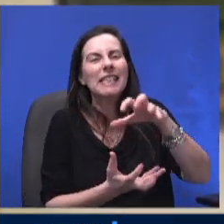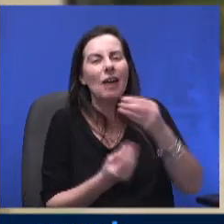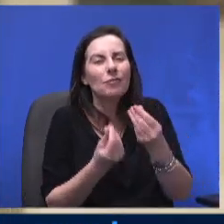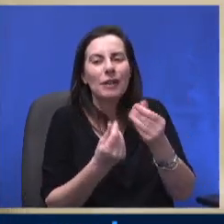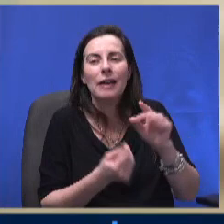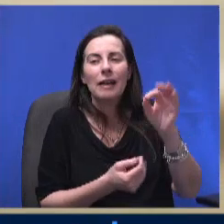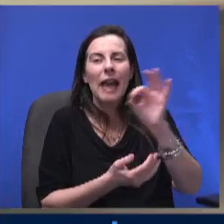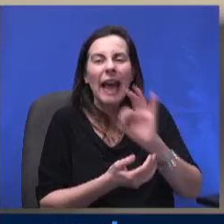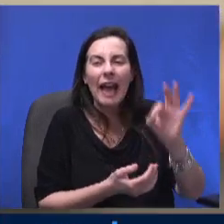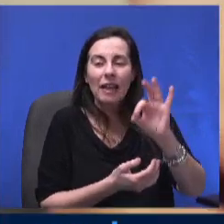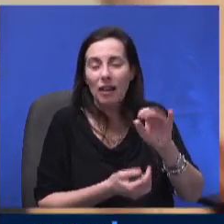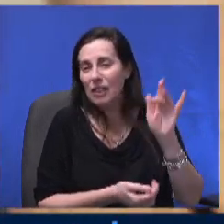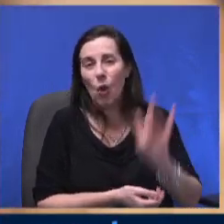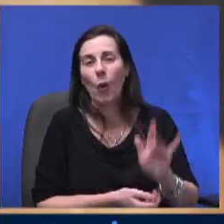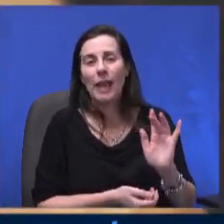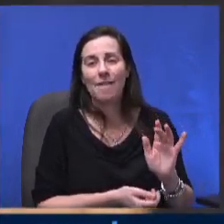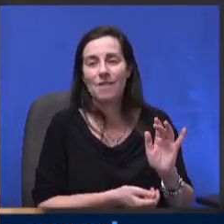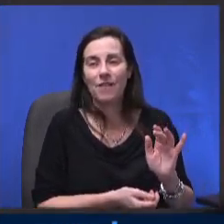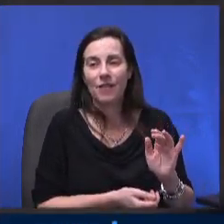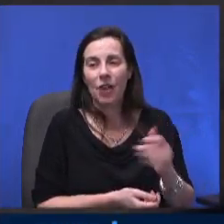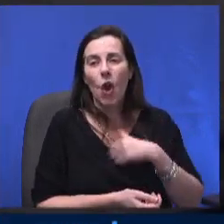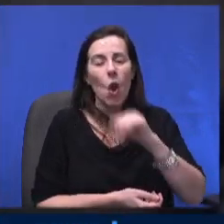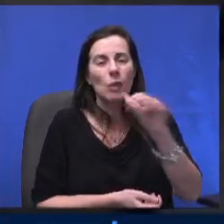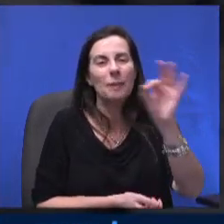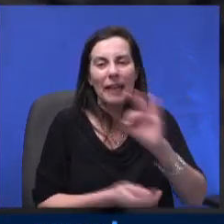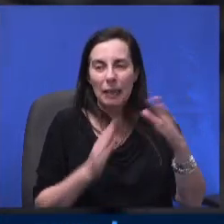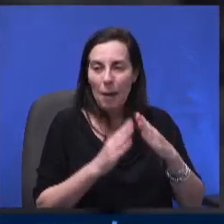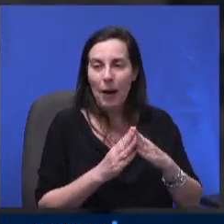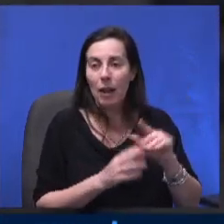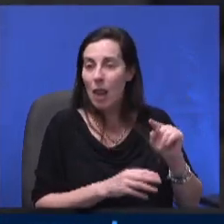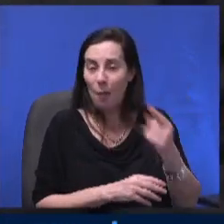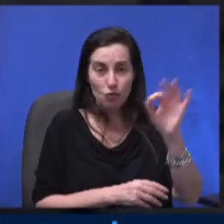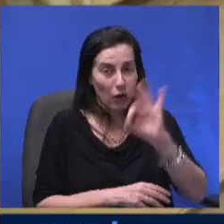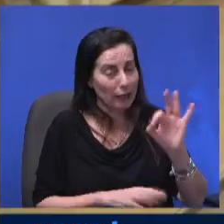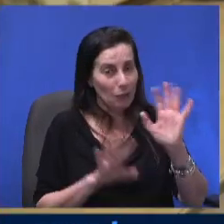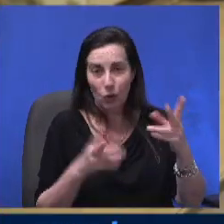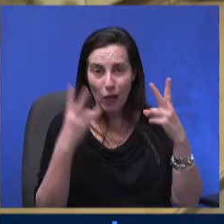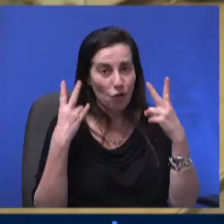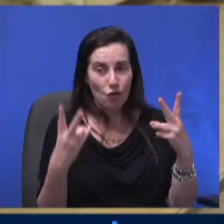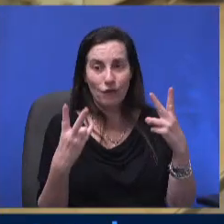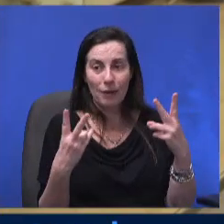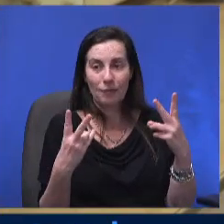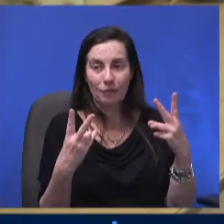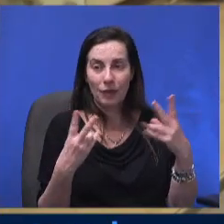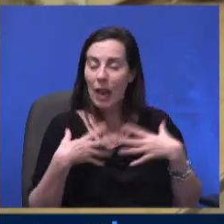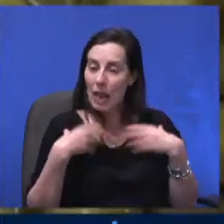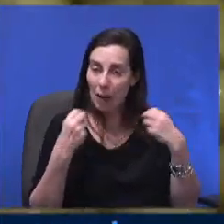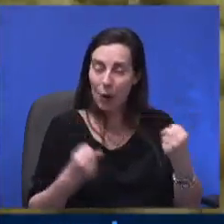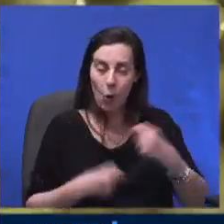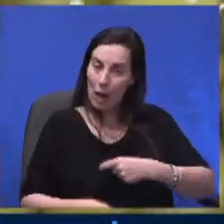אויב העם, כבר לא רוצים שיהיו חיידקים בבית, למרות שהחיידקים הם מאוד מאוד חשובים לבריאות שלנו, למערכת העיכול